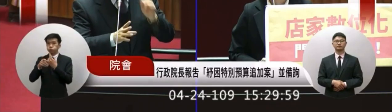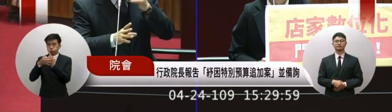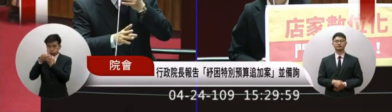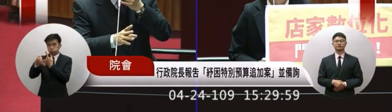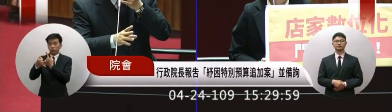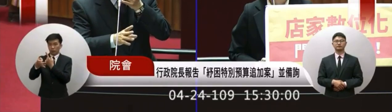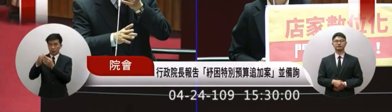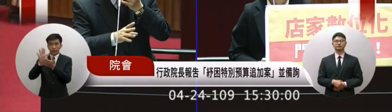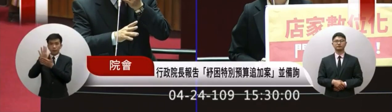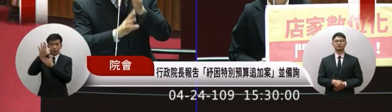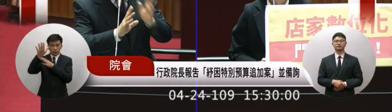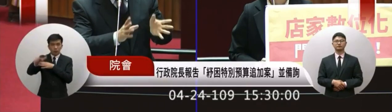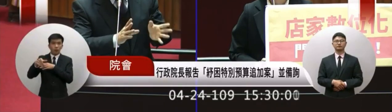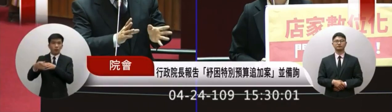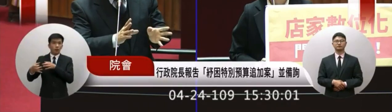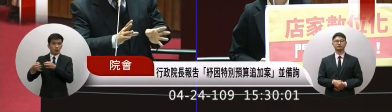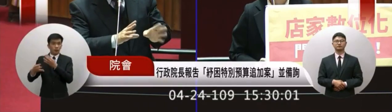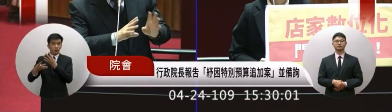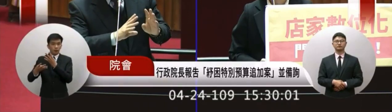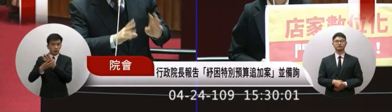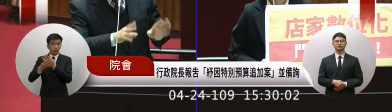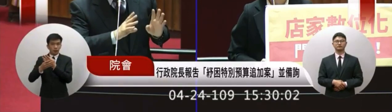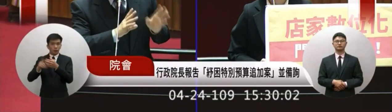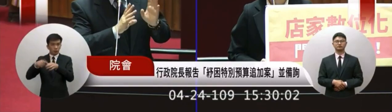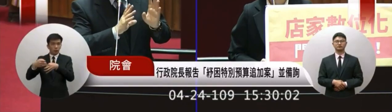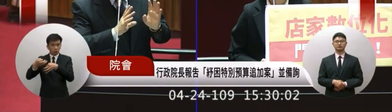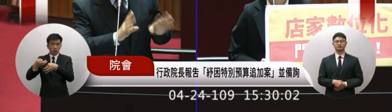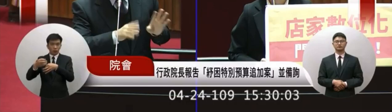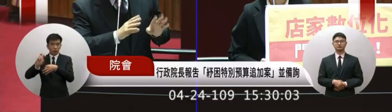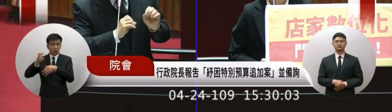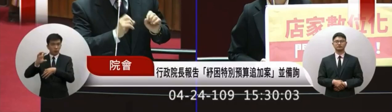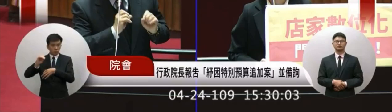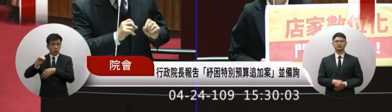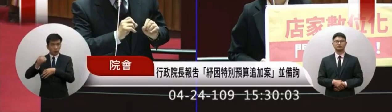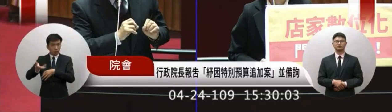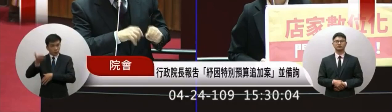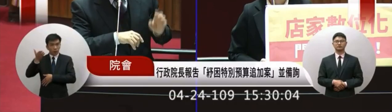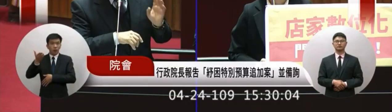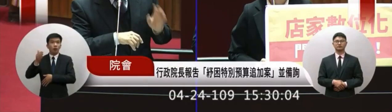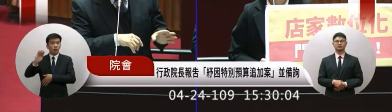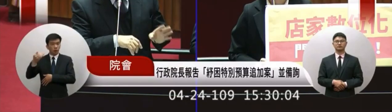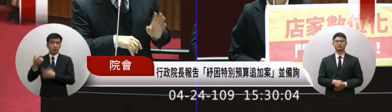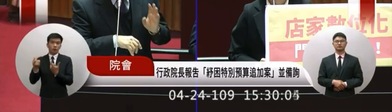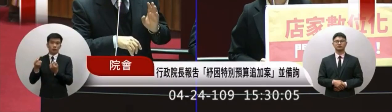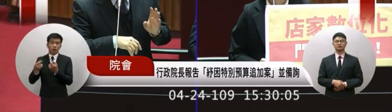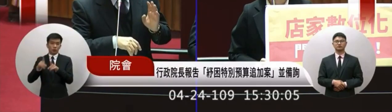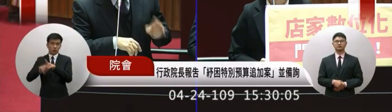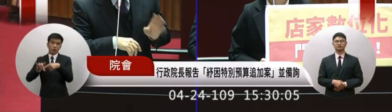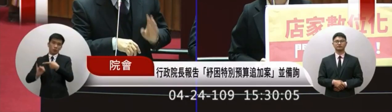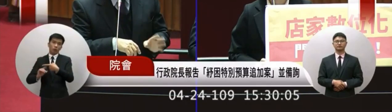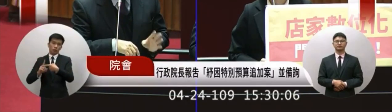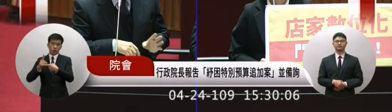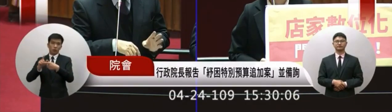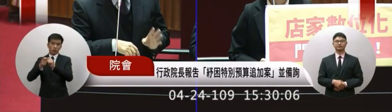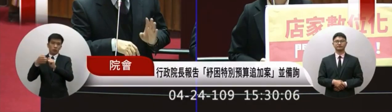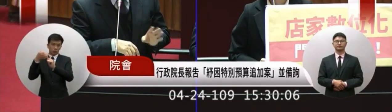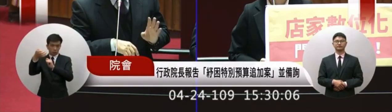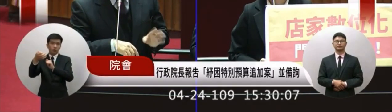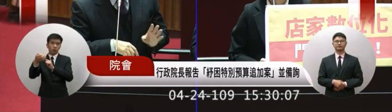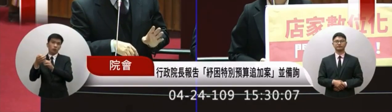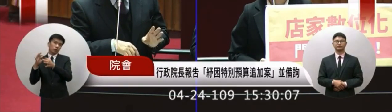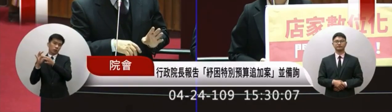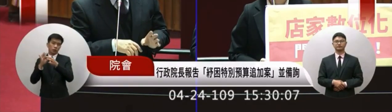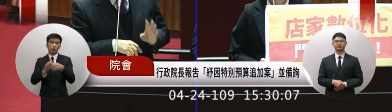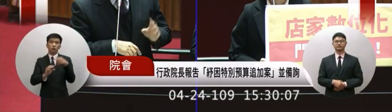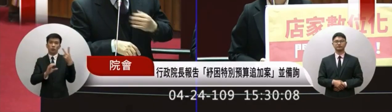营业额超过1%超过20万的话，我们还是用1%来课税，那个这个会到2025年的